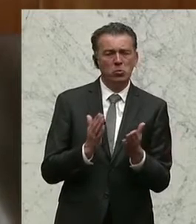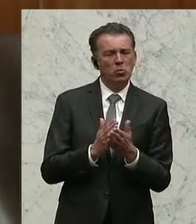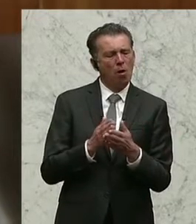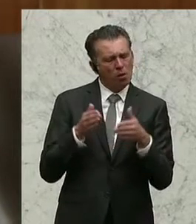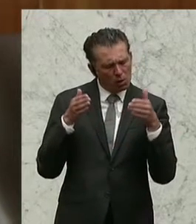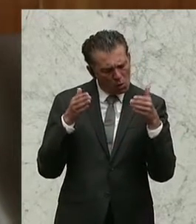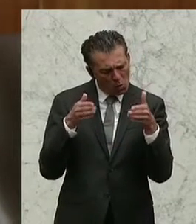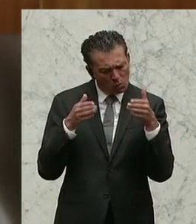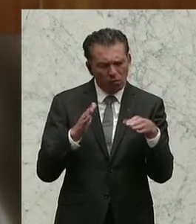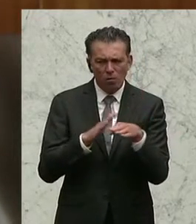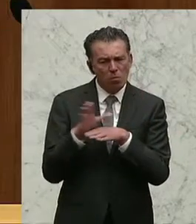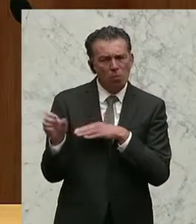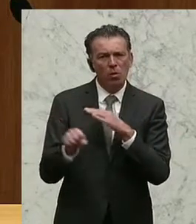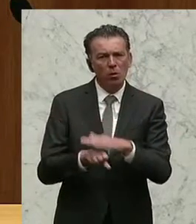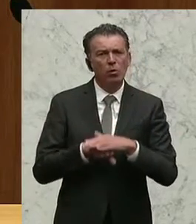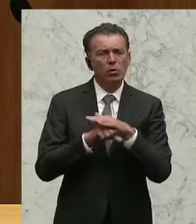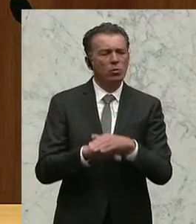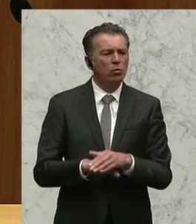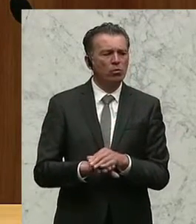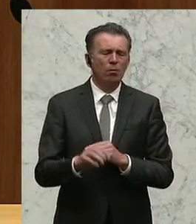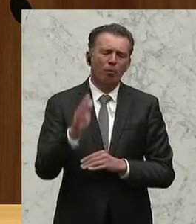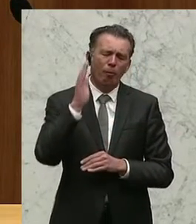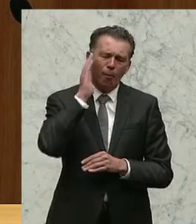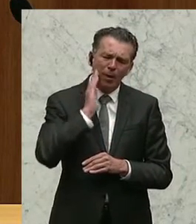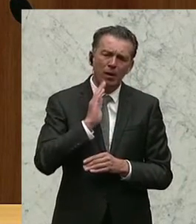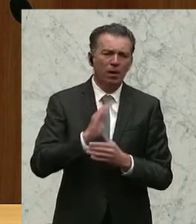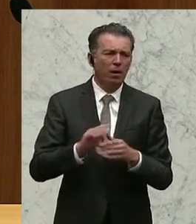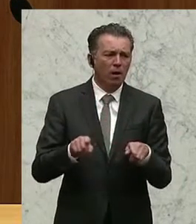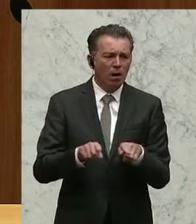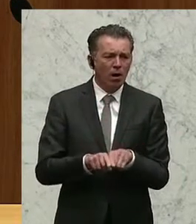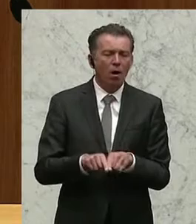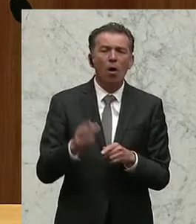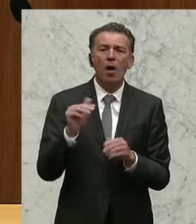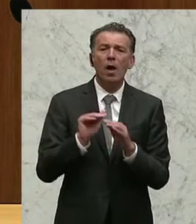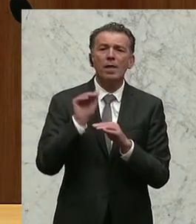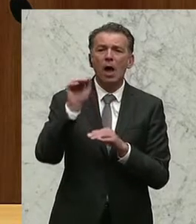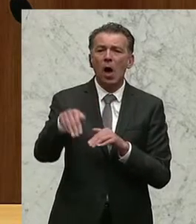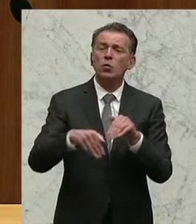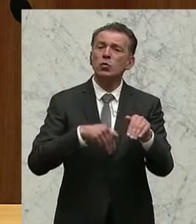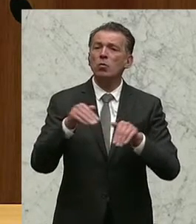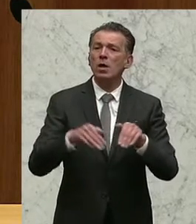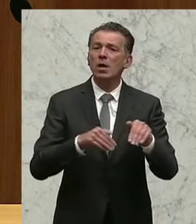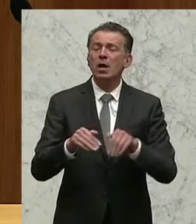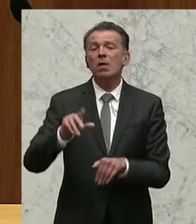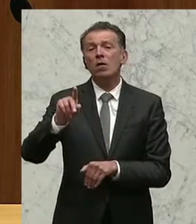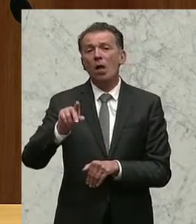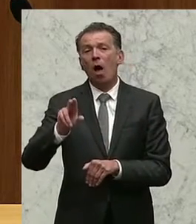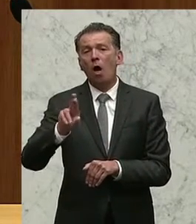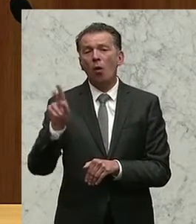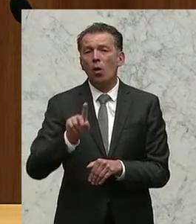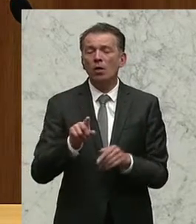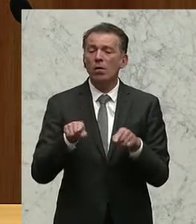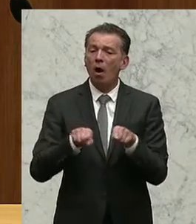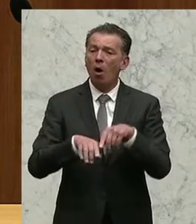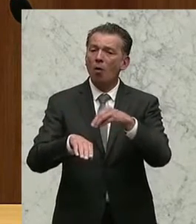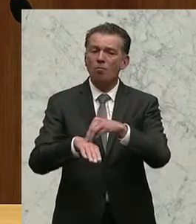Sie jetzt das Gesetz hier so mittragen. Aber ich bitte Sie, das auch dem Herrn Außenminister Kurz auch mitzuteilen, damit